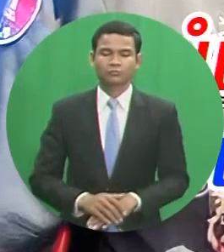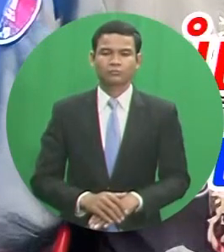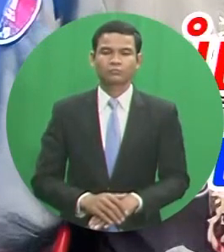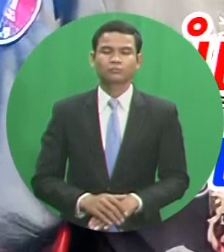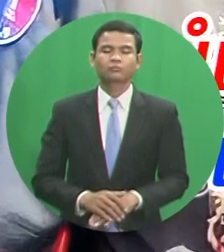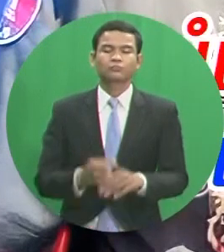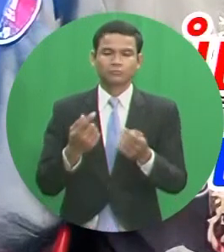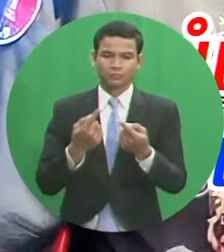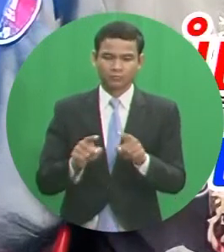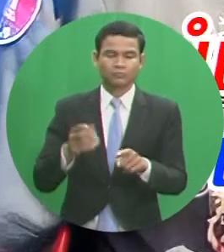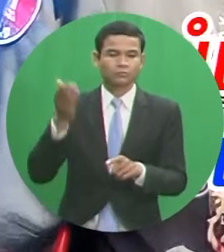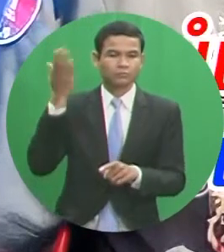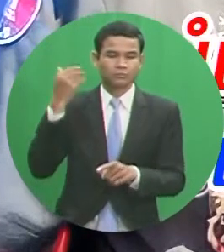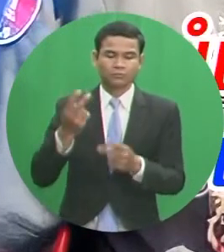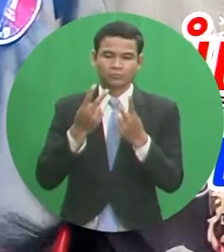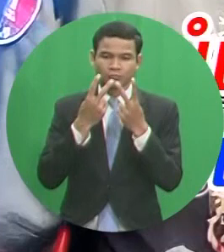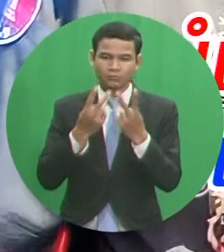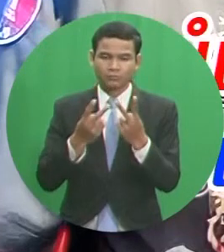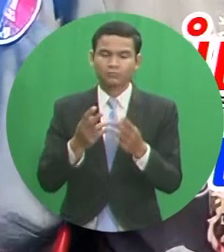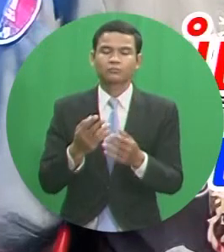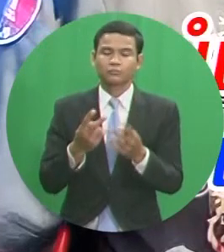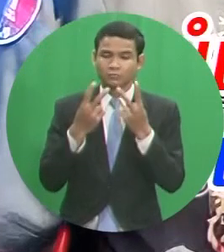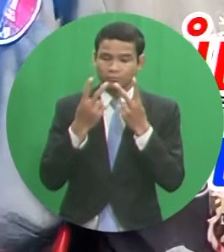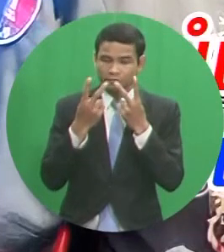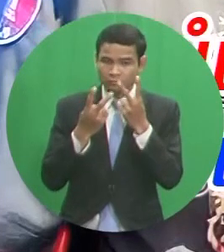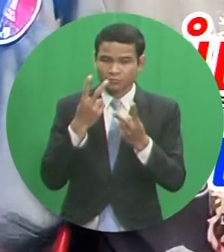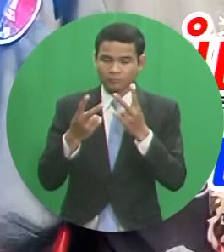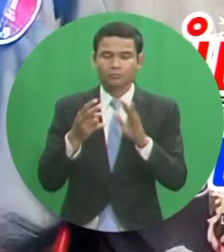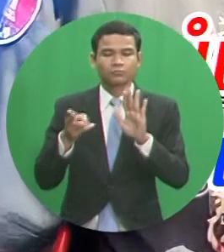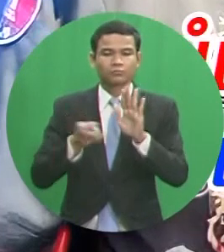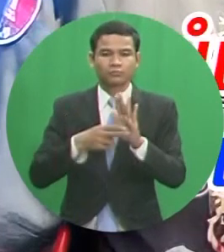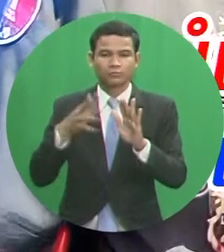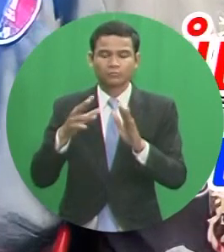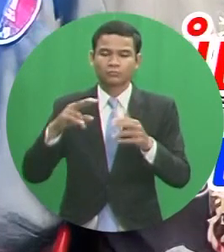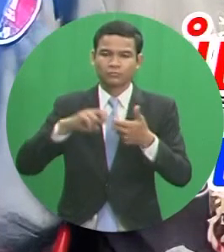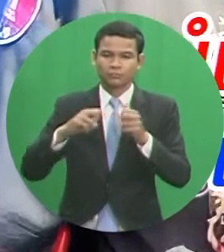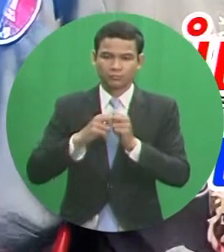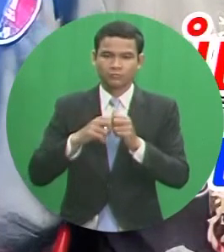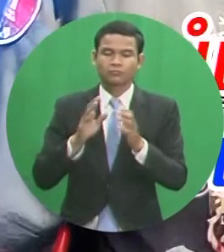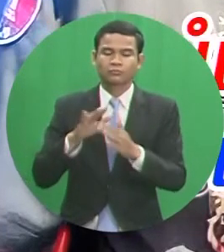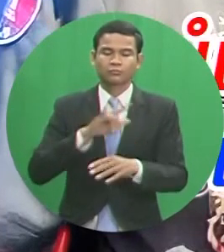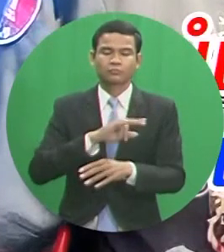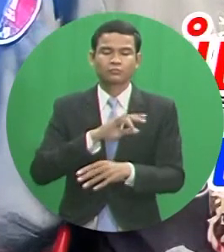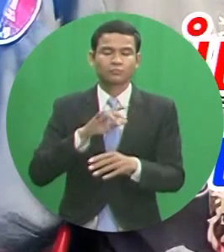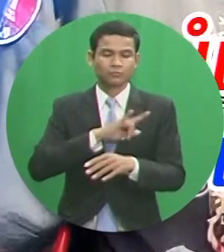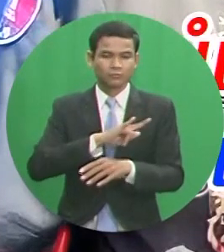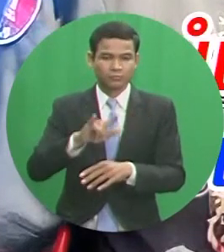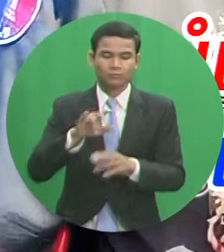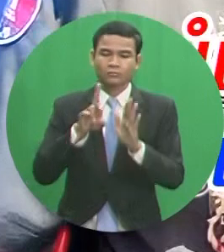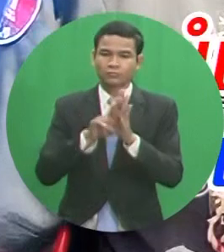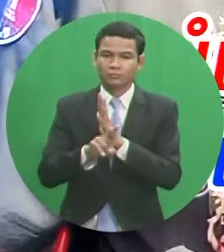ប៉ុន្តែកន្លងទៅនេះគឺឃើញថាមានការមិនប្រកបវិជាទៅលើបញ្ហាការចាត់វិធានការ